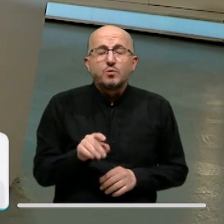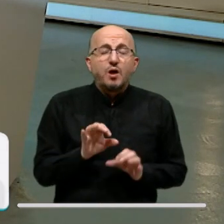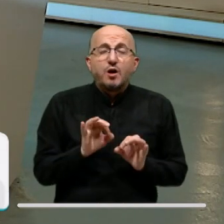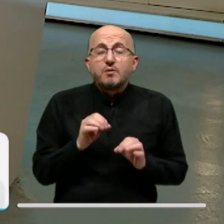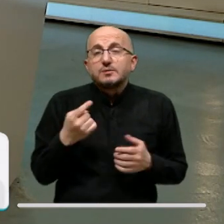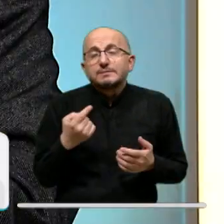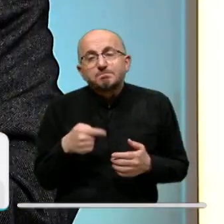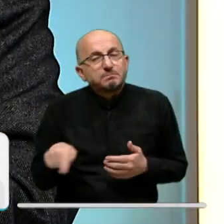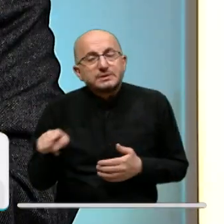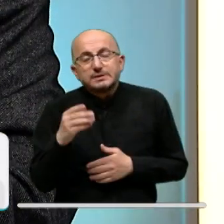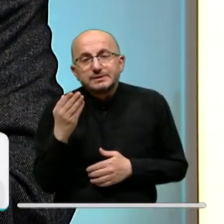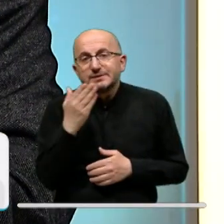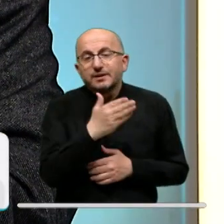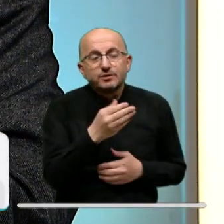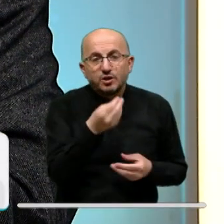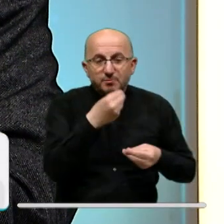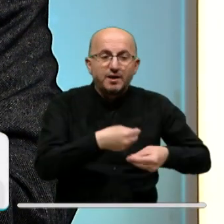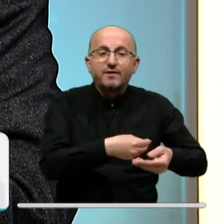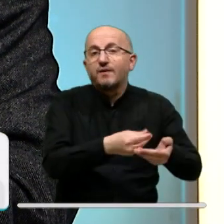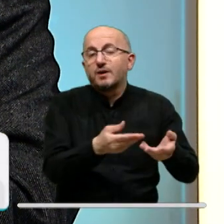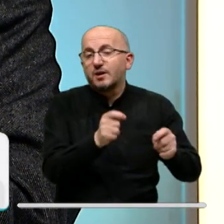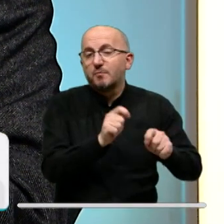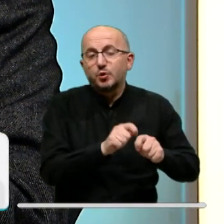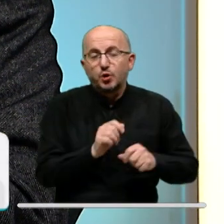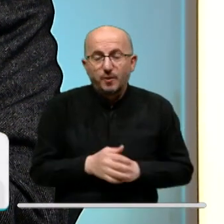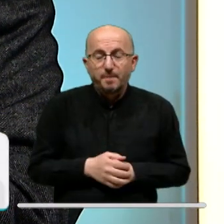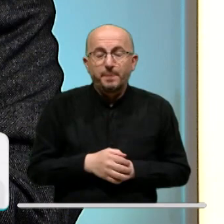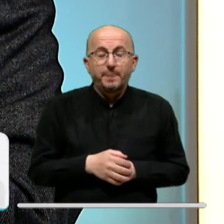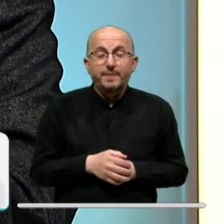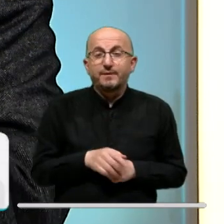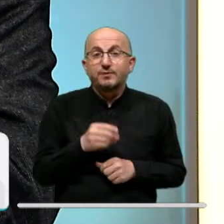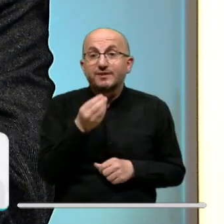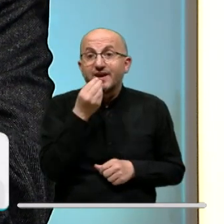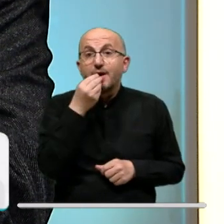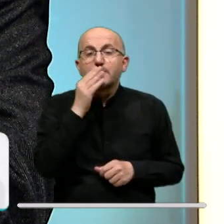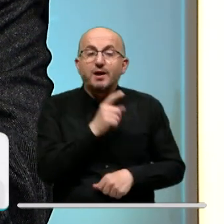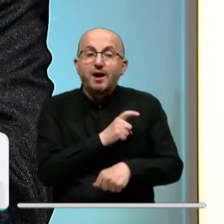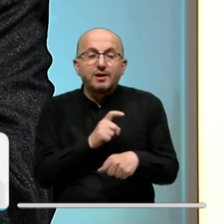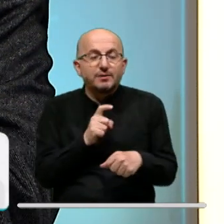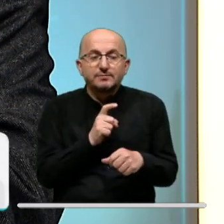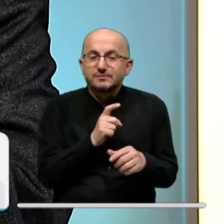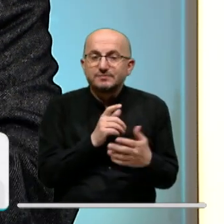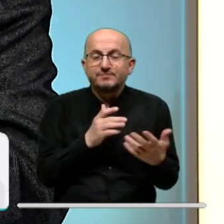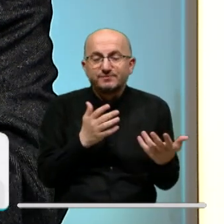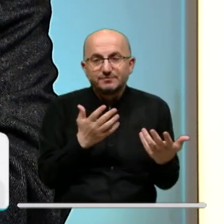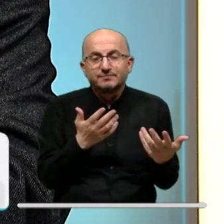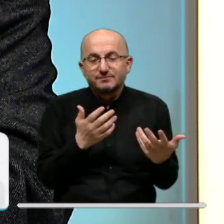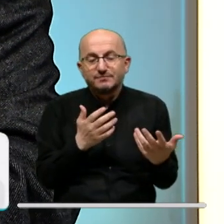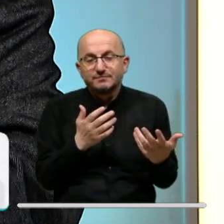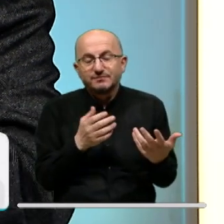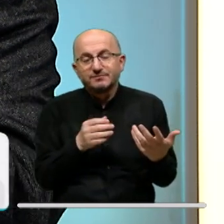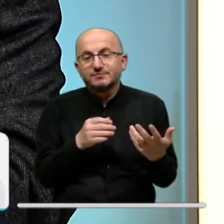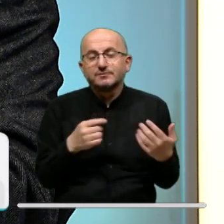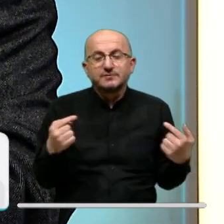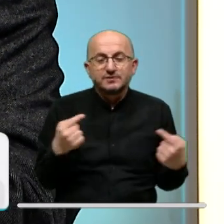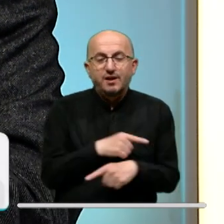ki Siz gittiniz da bir ikramda bulunuldu yani ya bunu yemeyelim haramdır Şimdi bir de bu oluştu böyle